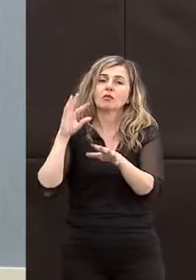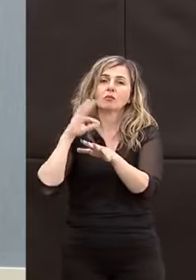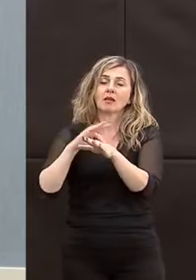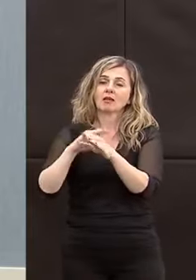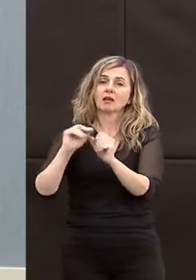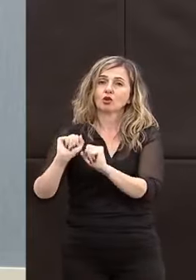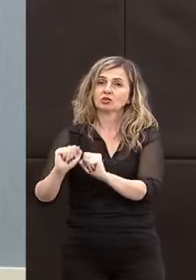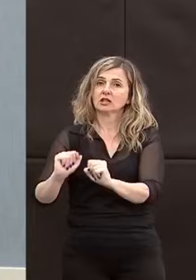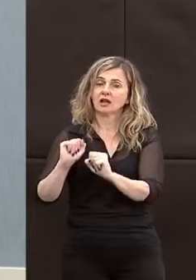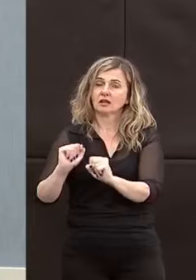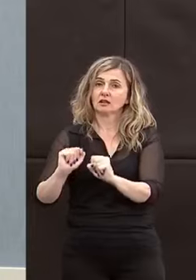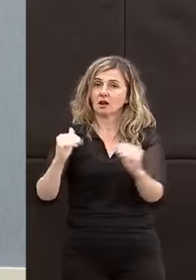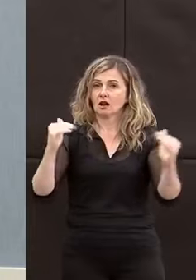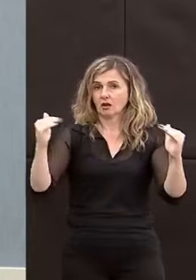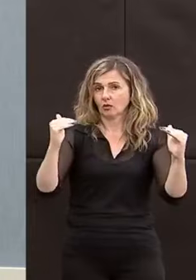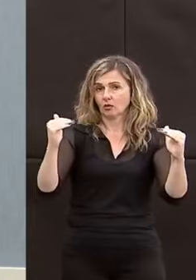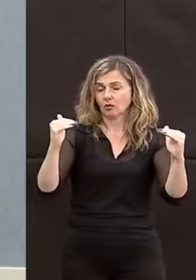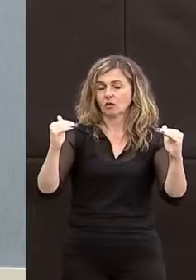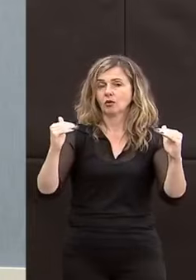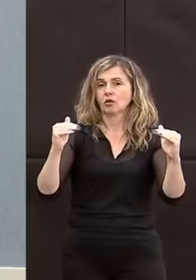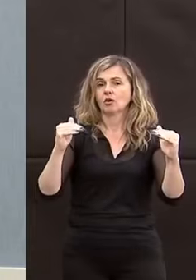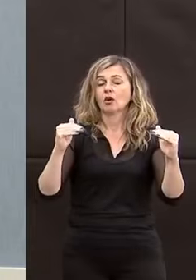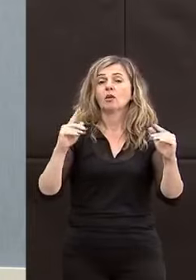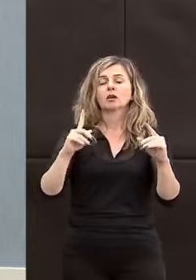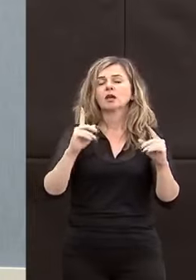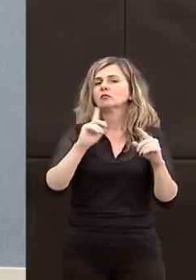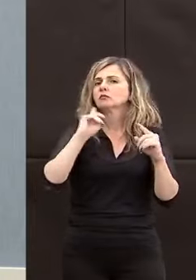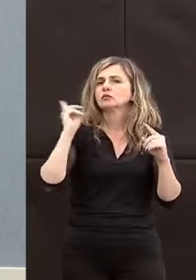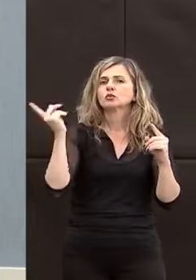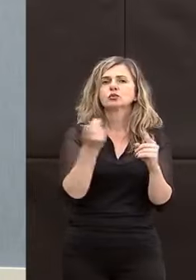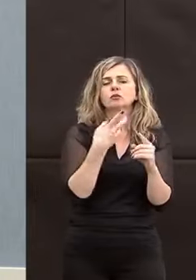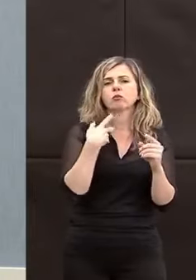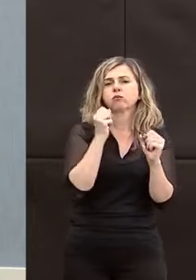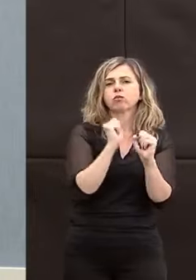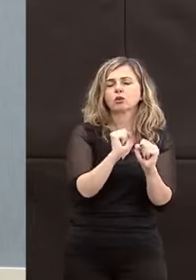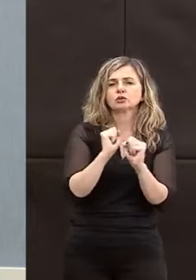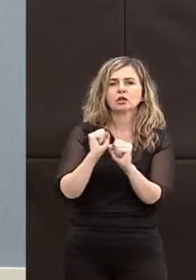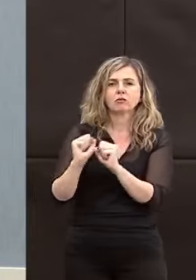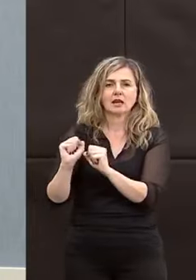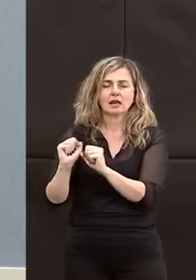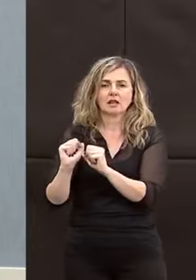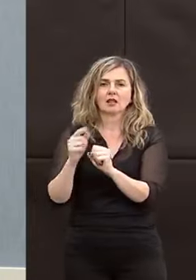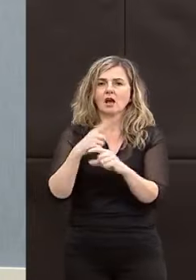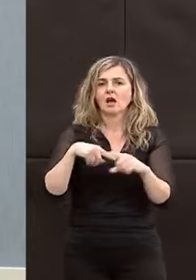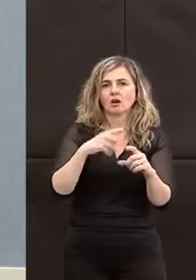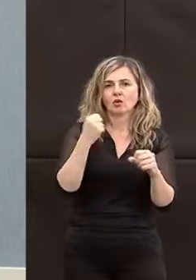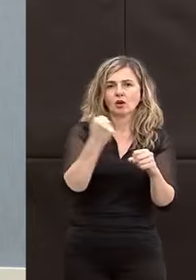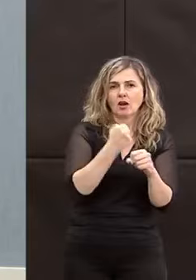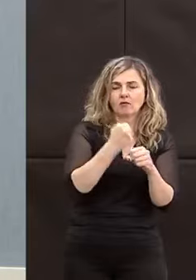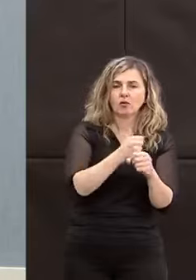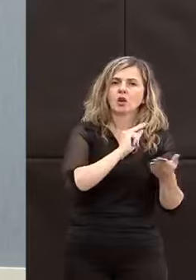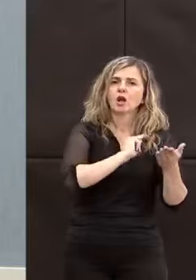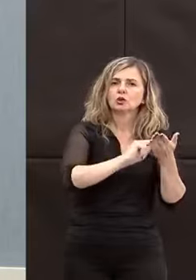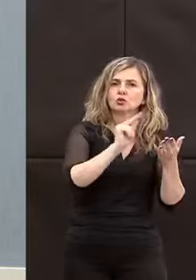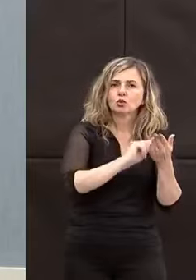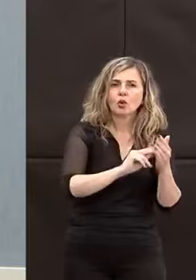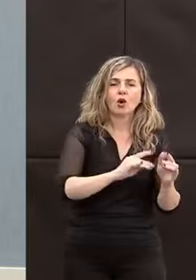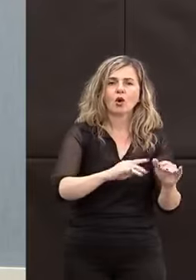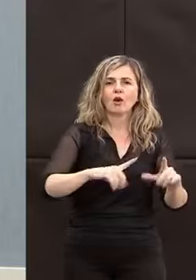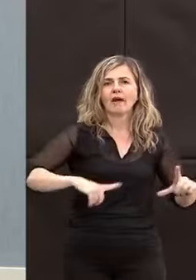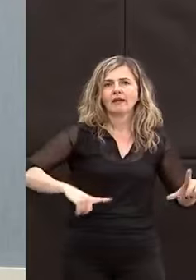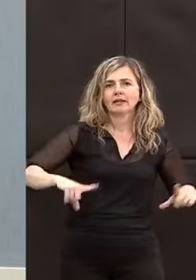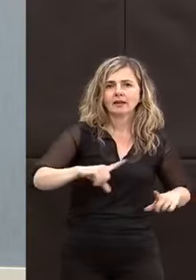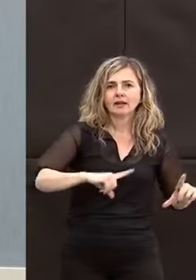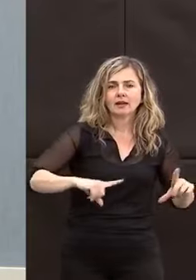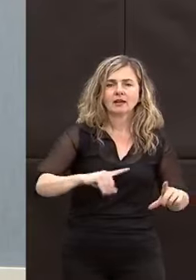sanitario perché ovviamente tutte le opzioni che stiamo sulle quali stiamo lavorando dalla scuola dai nidi dall'infanzia